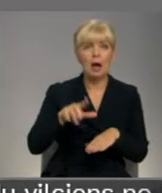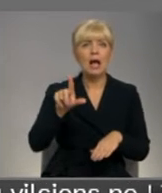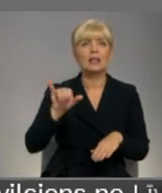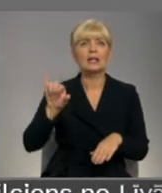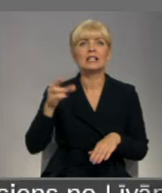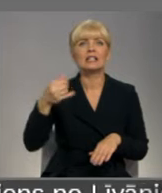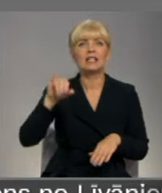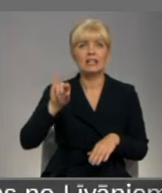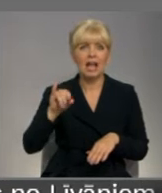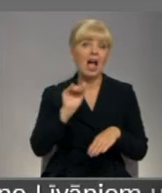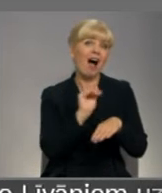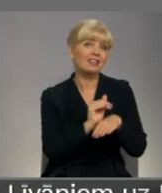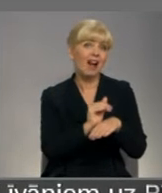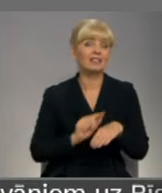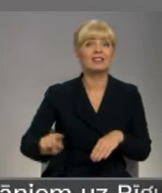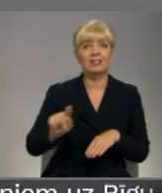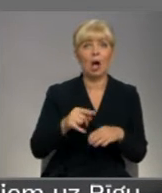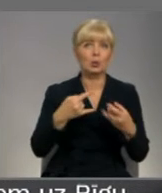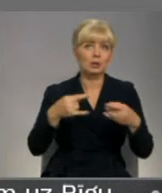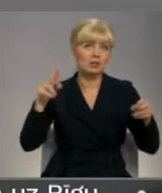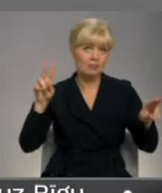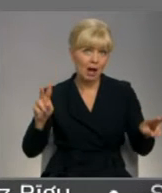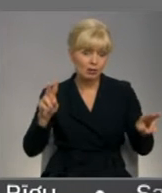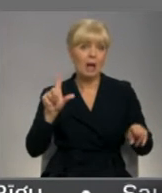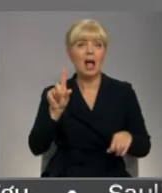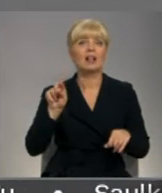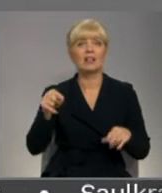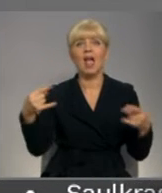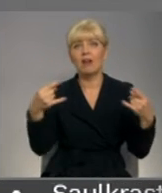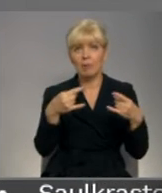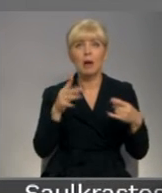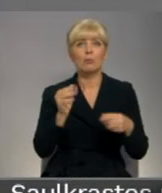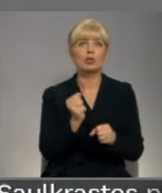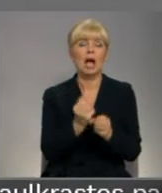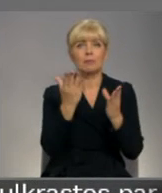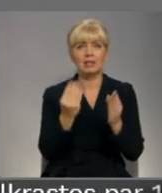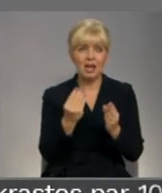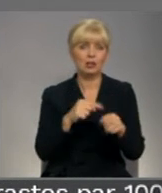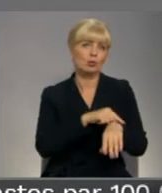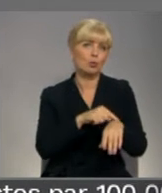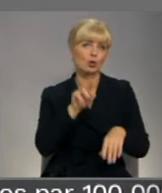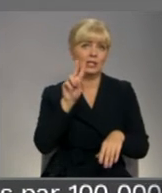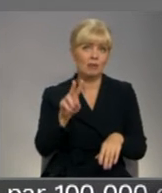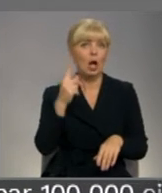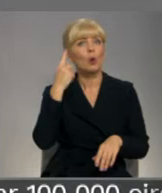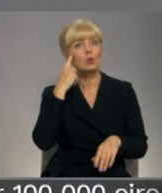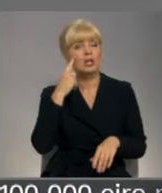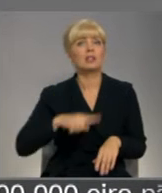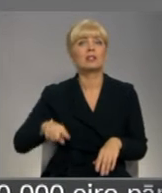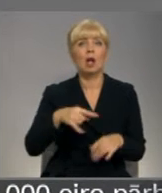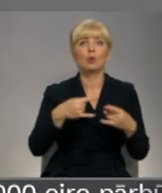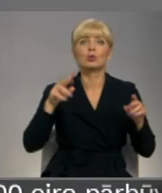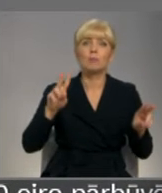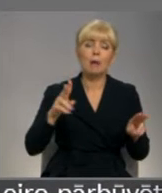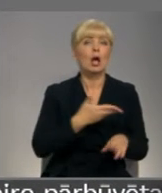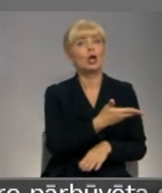Tautas panorāma LTV ēterā, kā jau darbadienās ierasts, būs 14:00. Bet uzzināt, kad Tautas panorāma būs jūsu